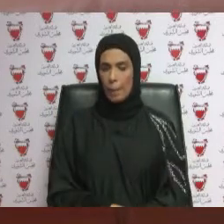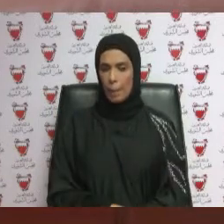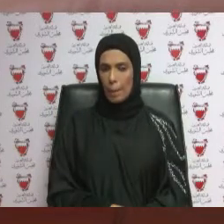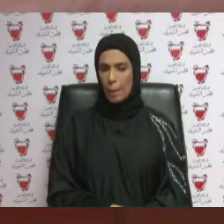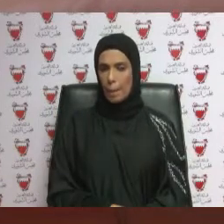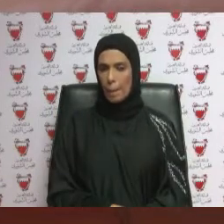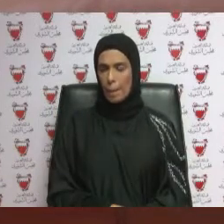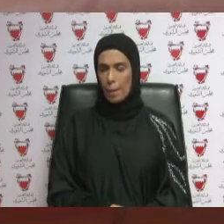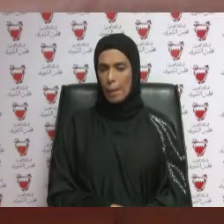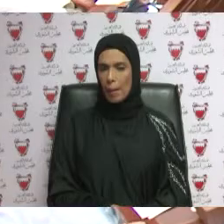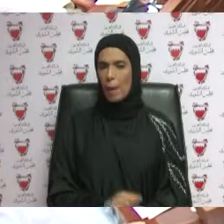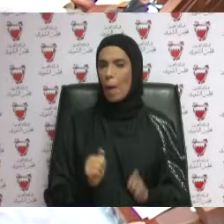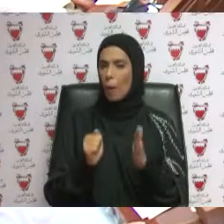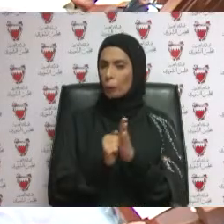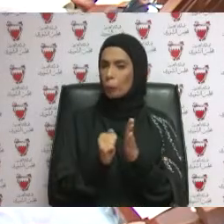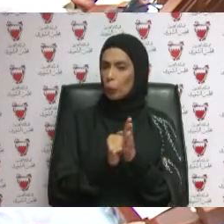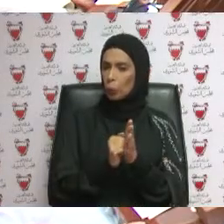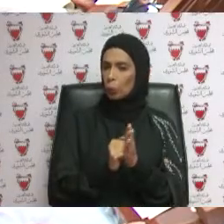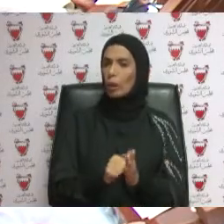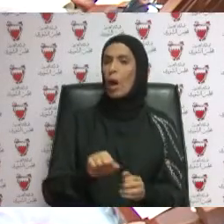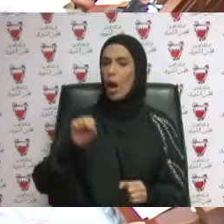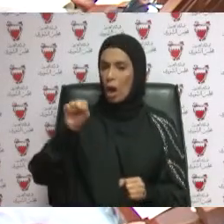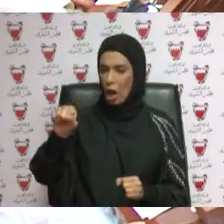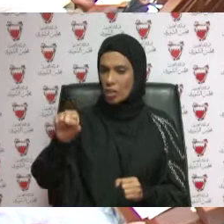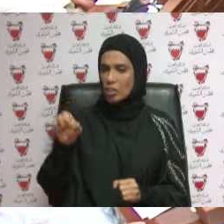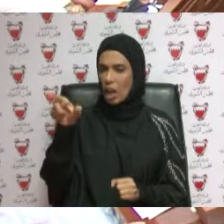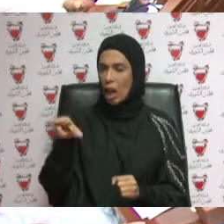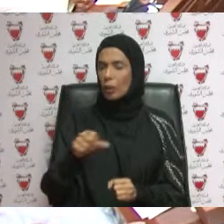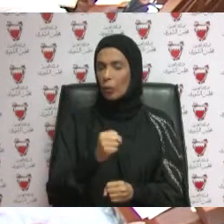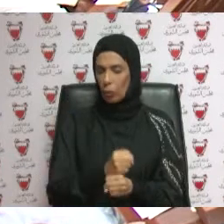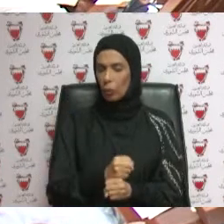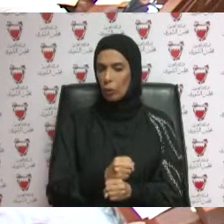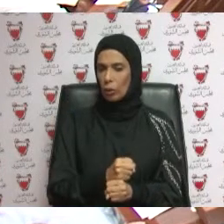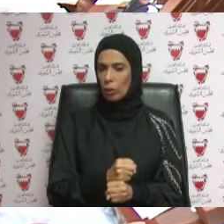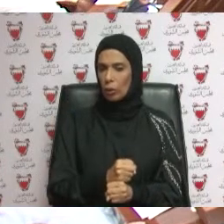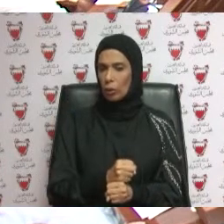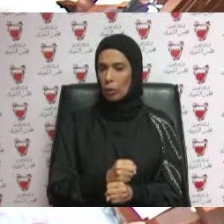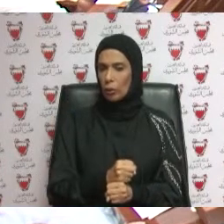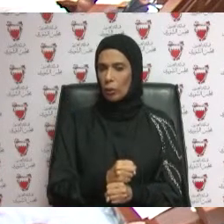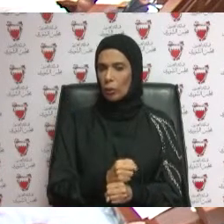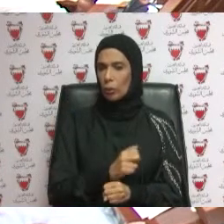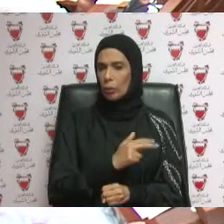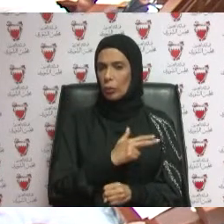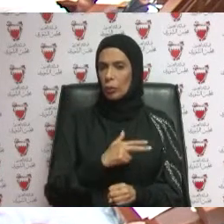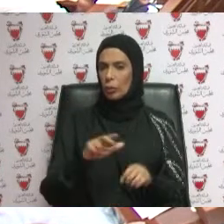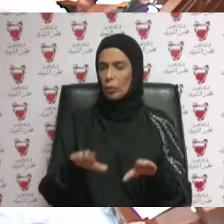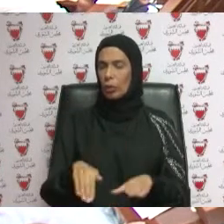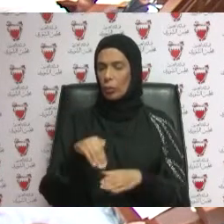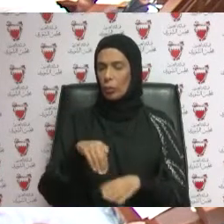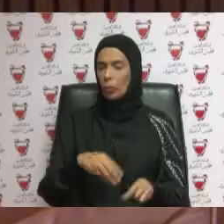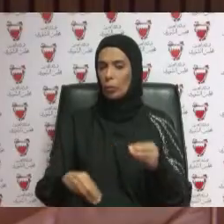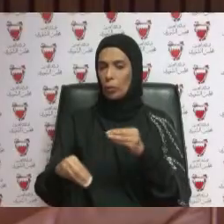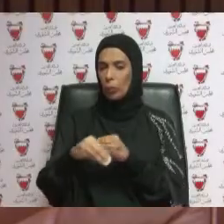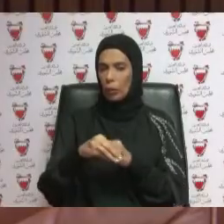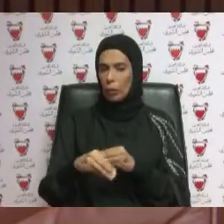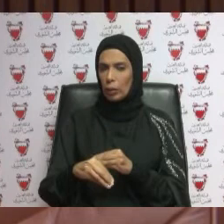مساكن مدعومة للعمال أو مناطق مخصصة للعمال، طبعا مؤخرا أجرت السلطة التشريعية بمجلسيها الشورى والنواب تعديل على قانون